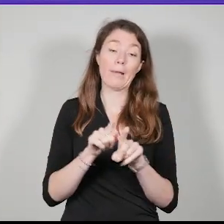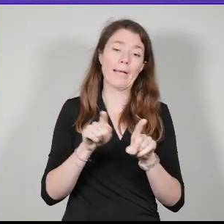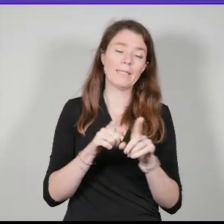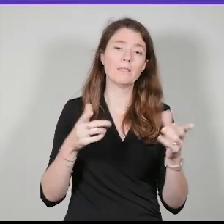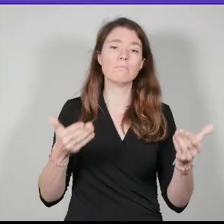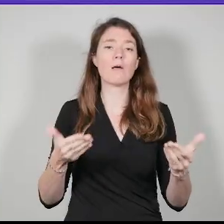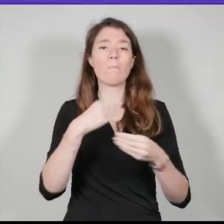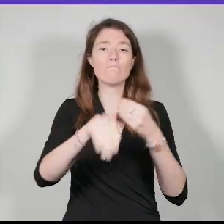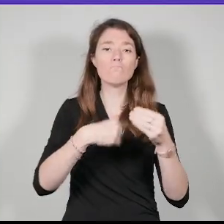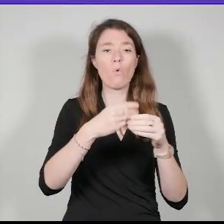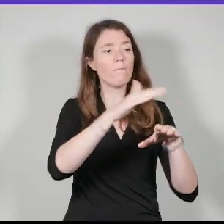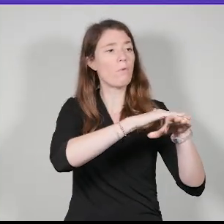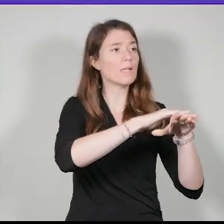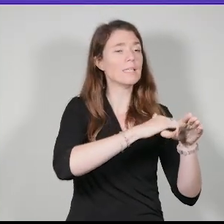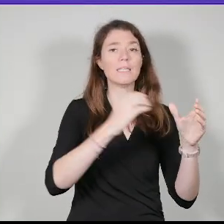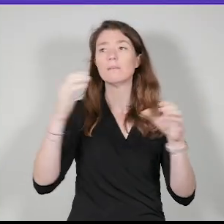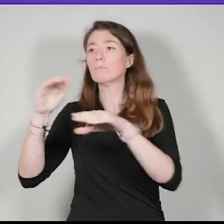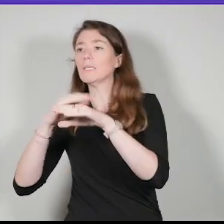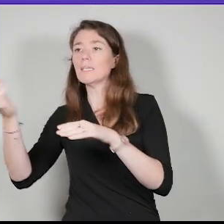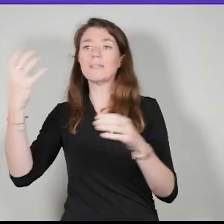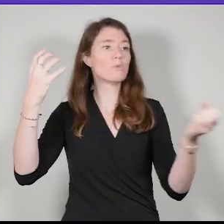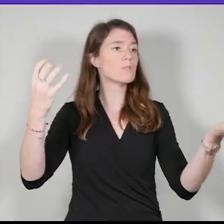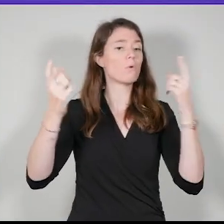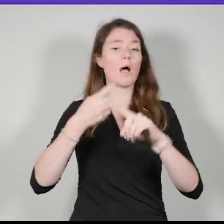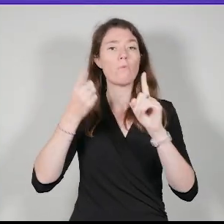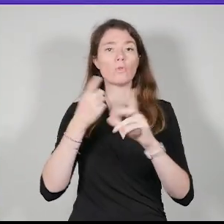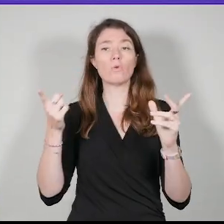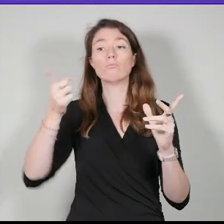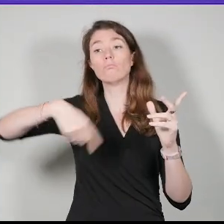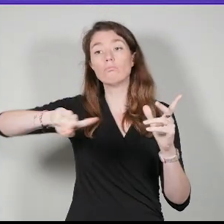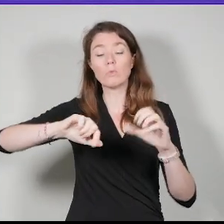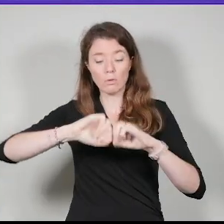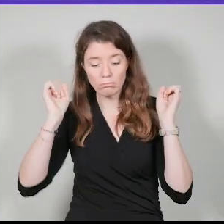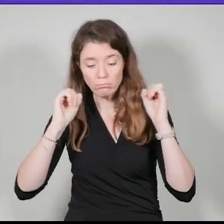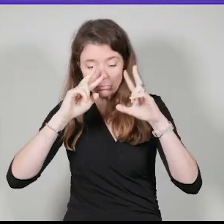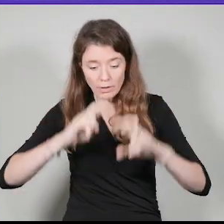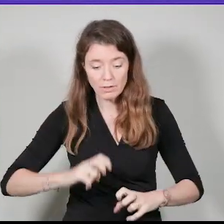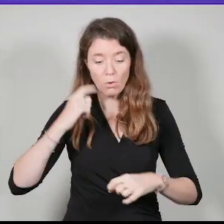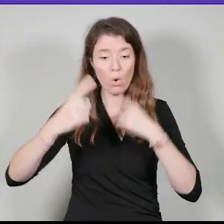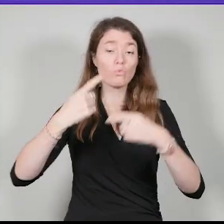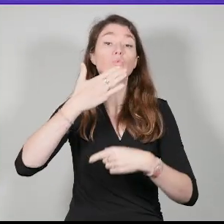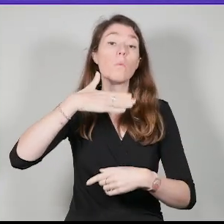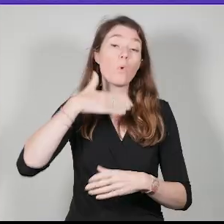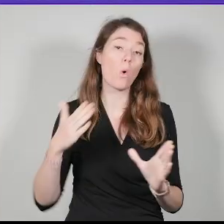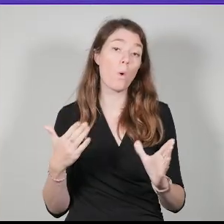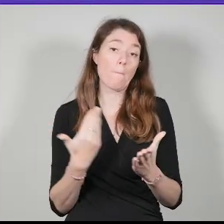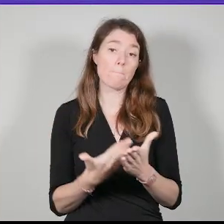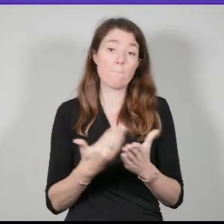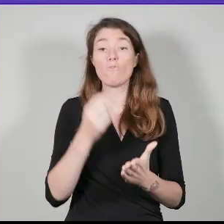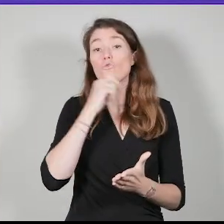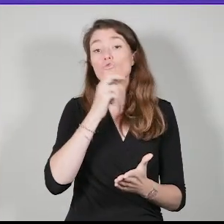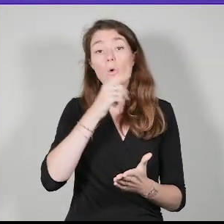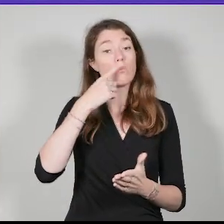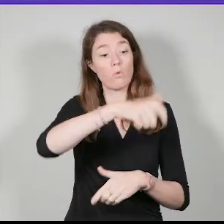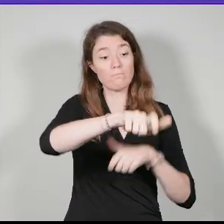aussi où les signaux politiques sont importants. Donc que cette affaire-là soit sur la table quelque part, tant mieux. Ça permet de montrer qu'il y a une urgence pour les personnes, parce